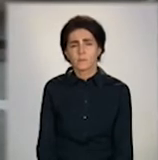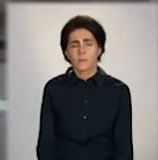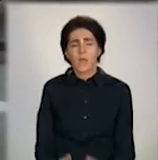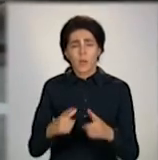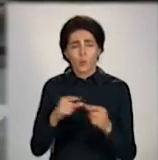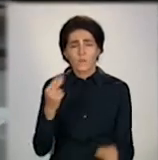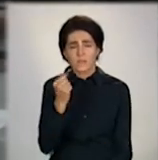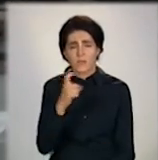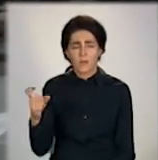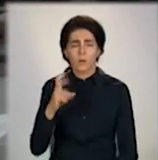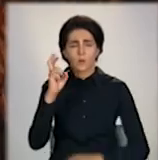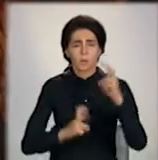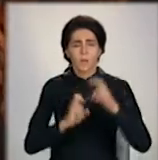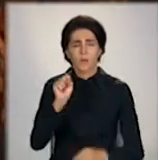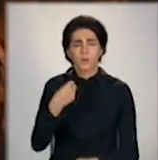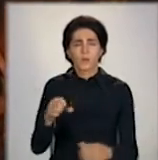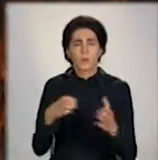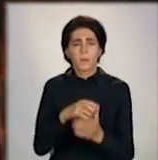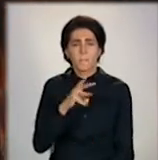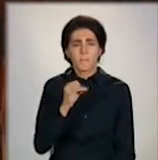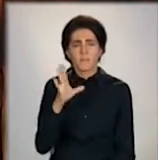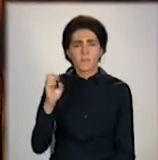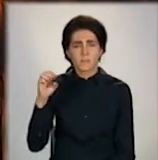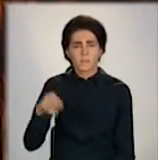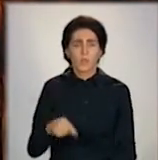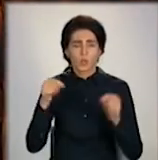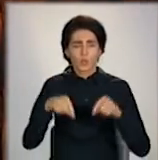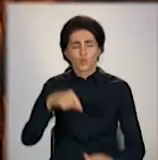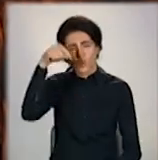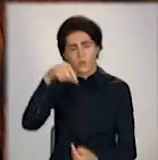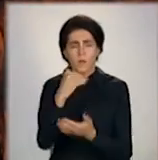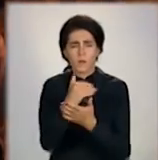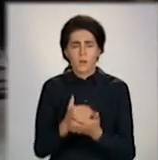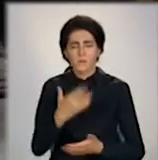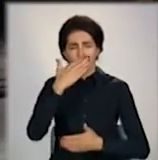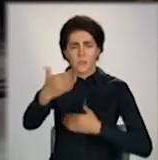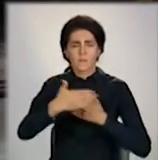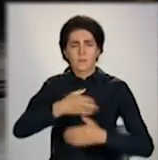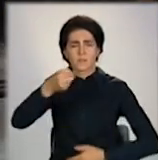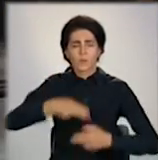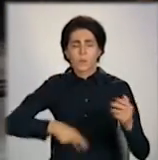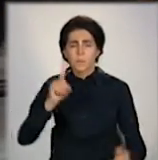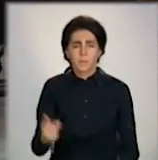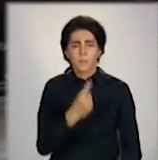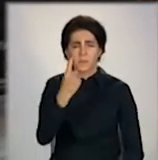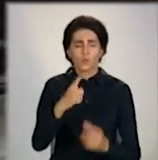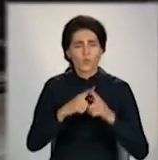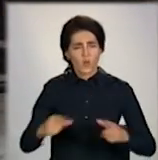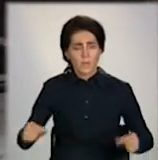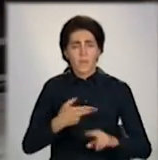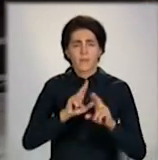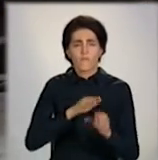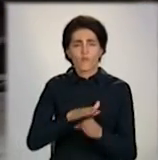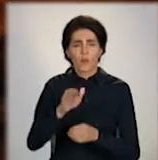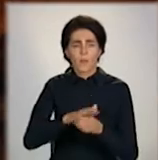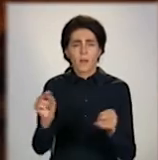конвертерний цех комбінату «Азовсталь» групи «Метінвест». Тут, згідно з графіком, за 5 діб завершили перефутировку першого конвертера. Виконали,